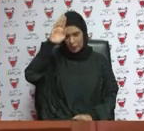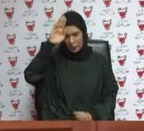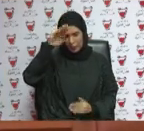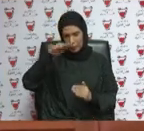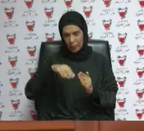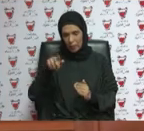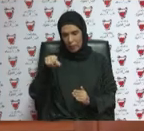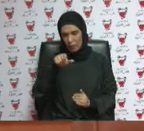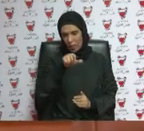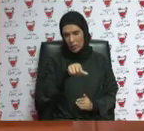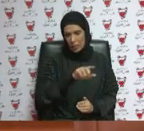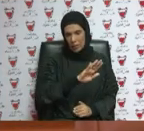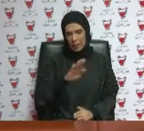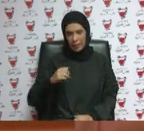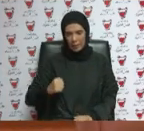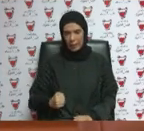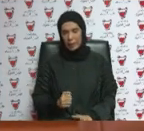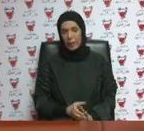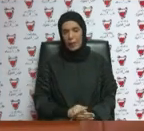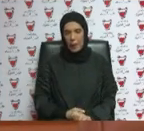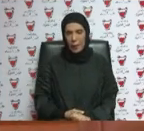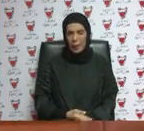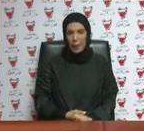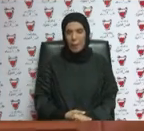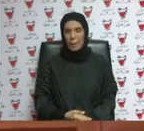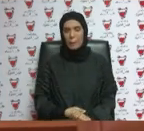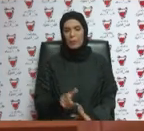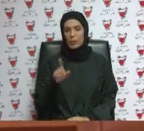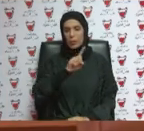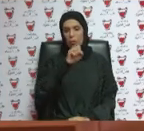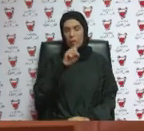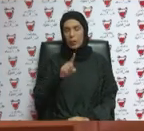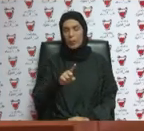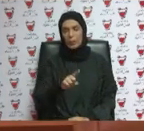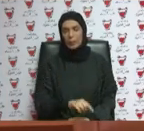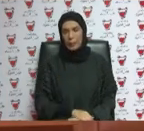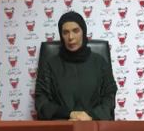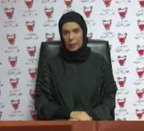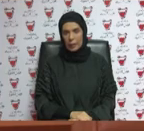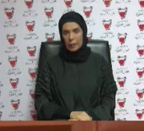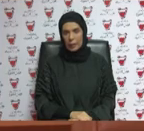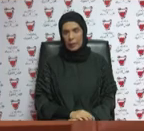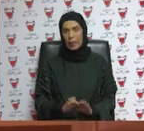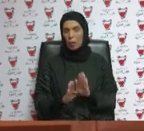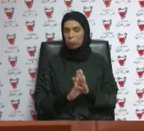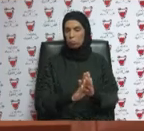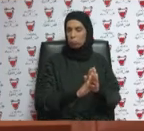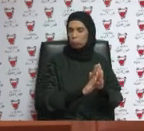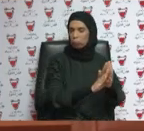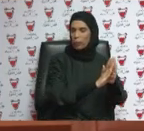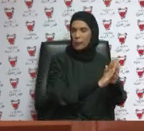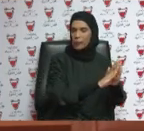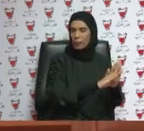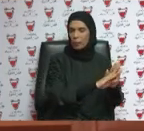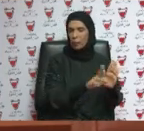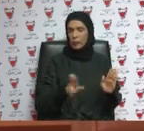فرد في البحرين. ما بطول. أنا سؤالي أن أوجه الدعم طبعا تروح مثل الجميع